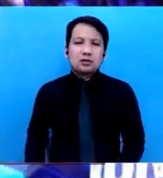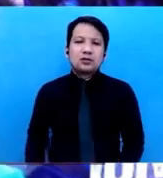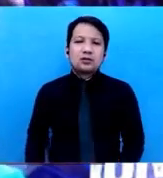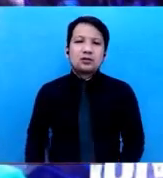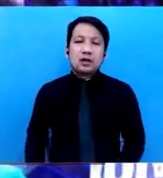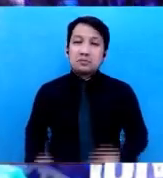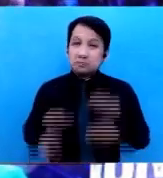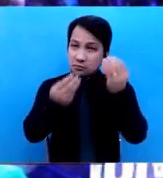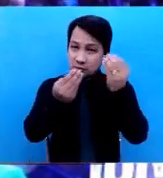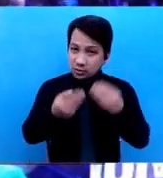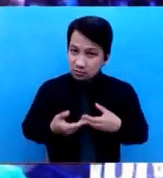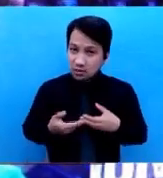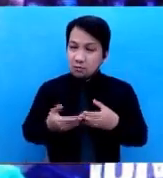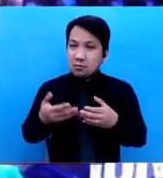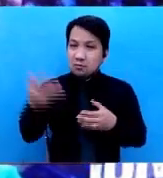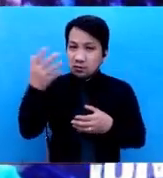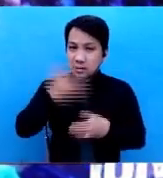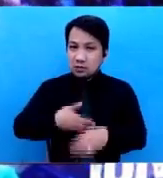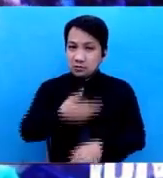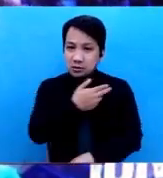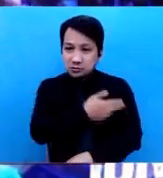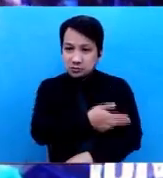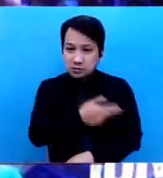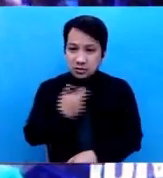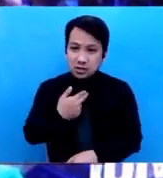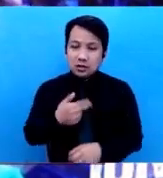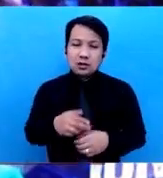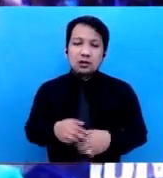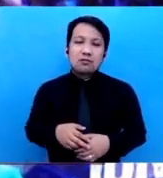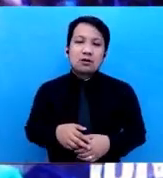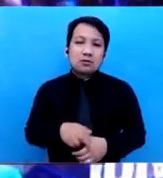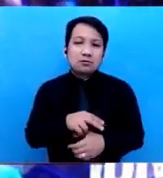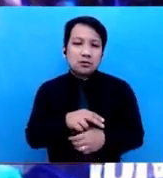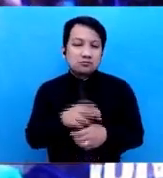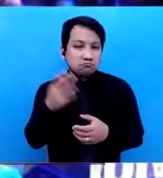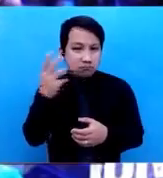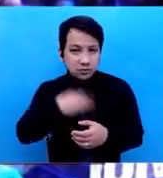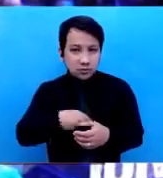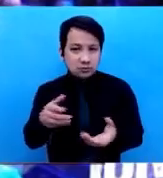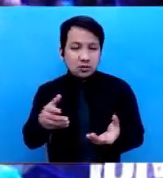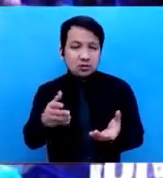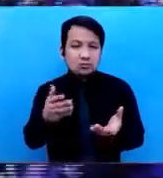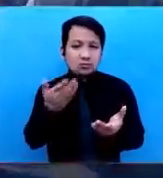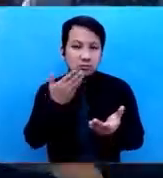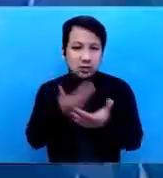kami ng maayos na ospital. Bigyan nyo kami maayos na eskwelahan.